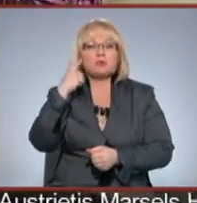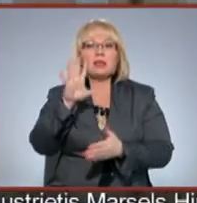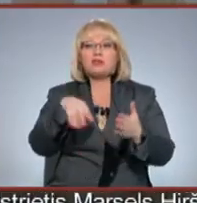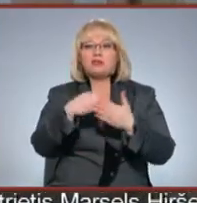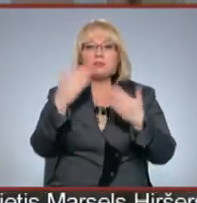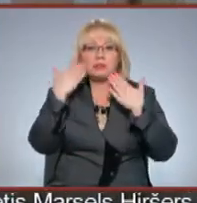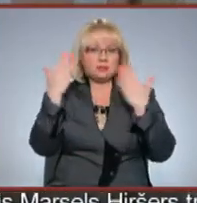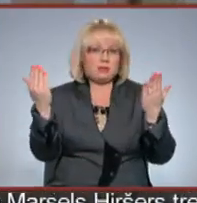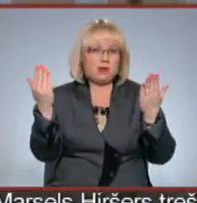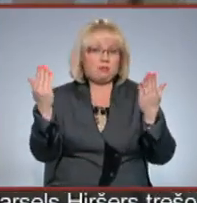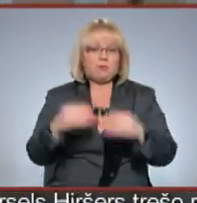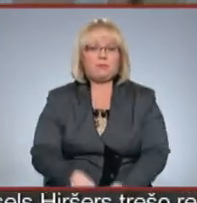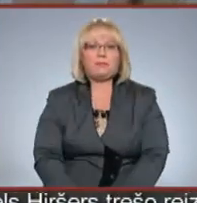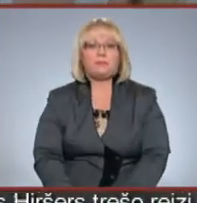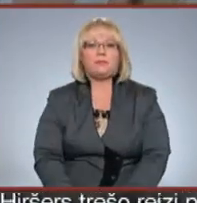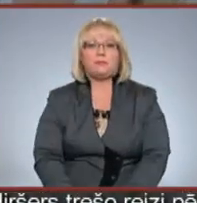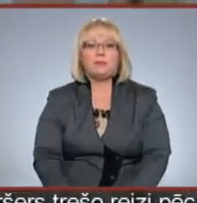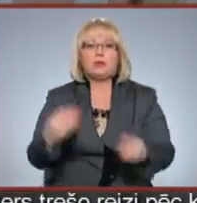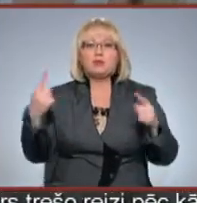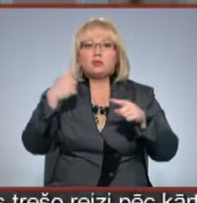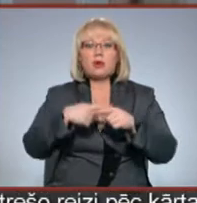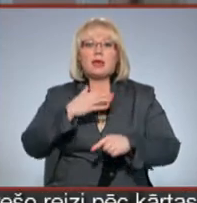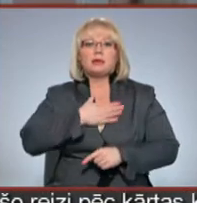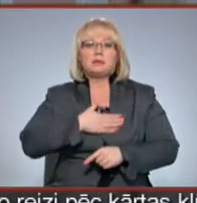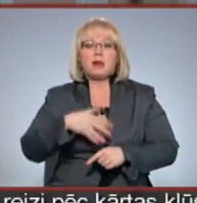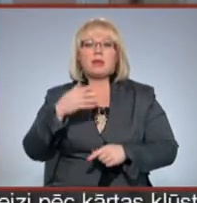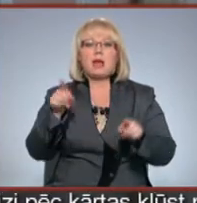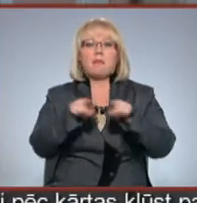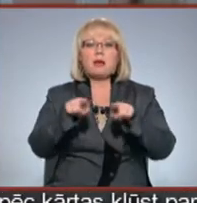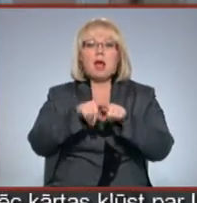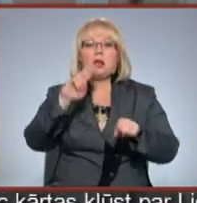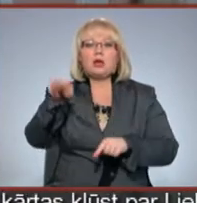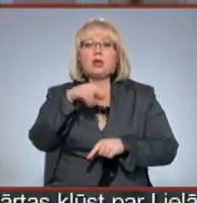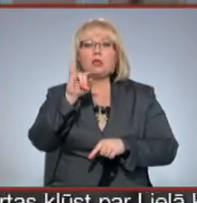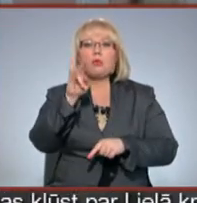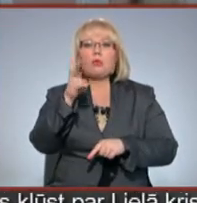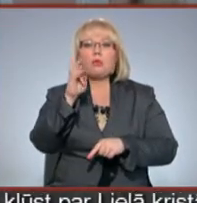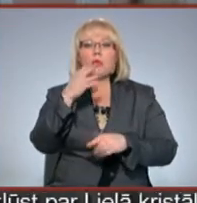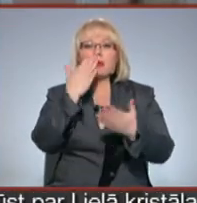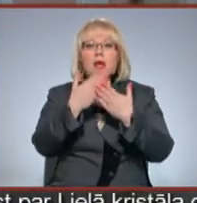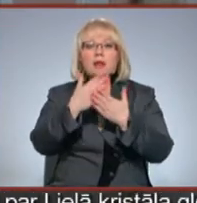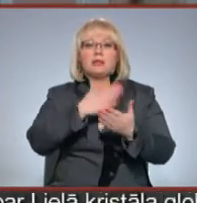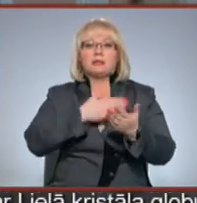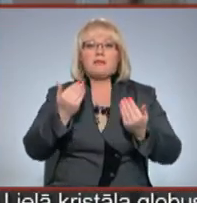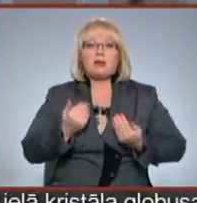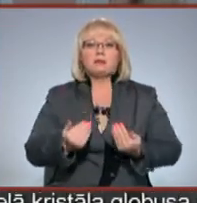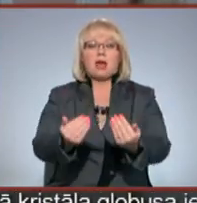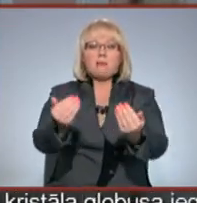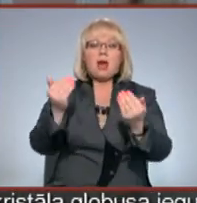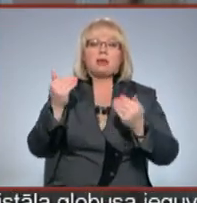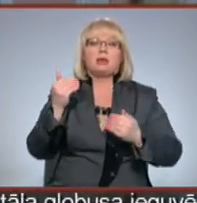nezināmo. Man no šodienas patika, ka brāļi dukuri rādīja savas kamaniņas un